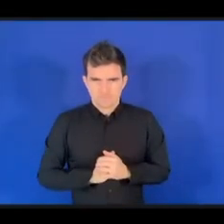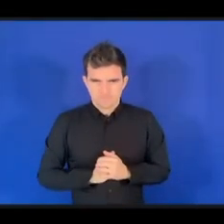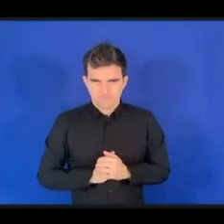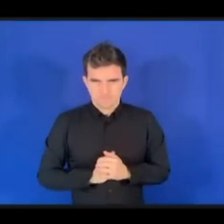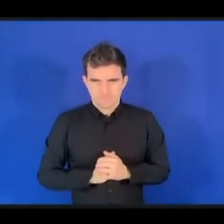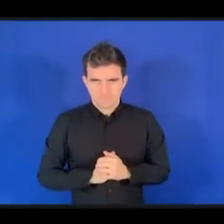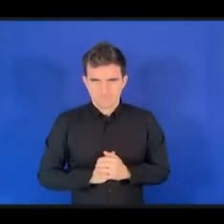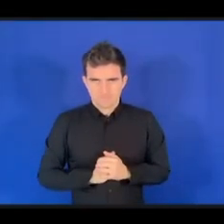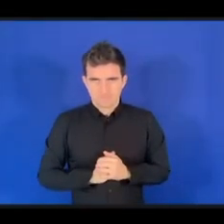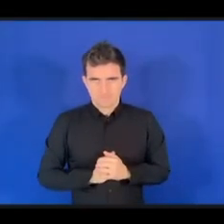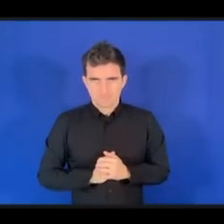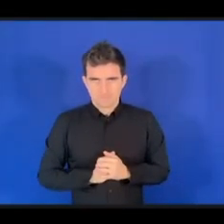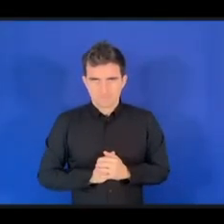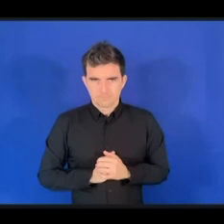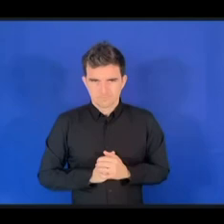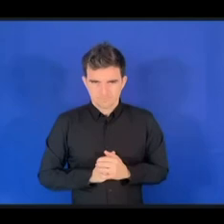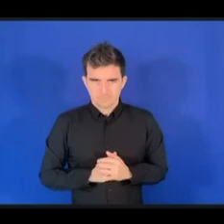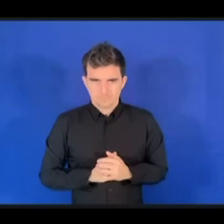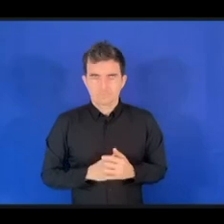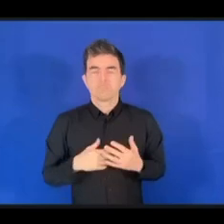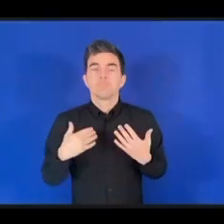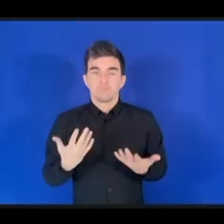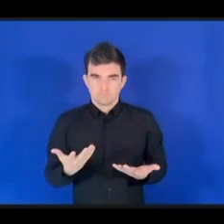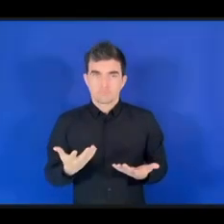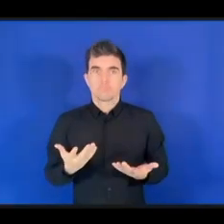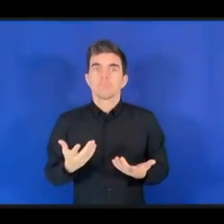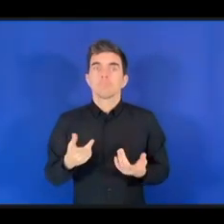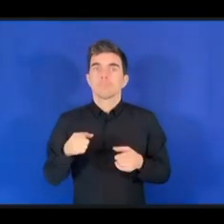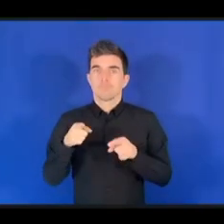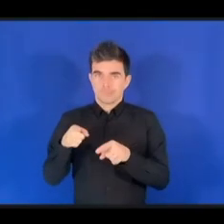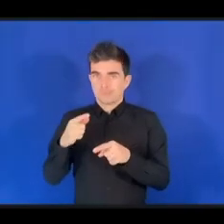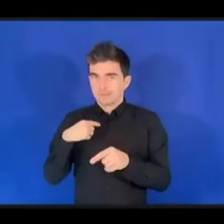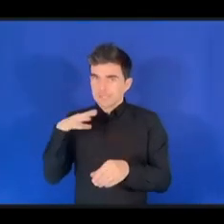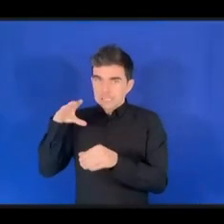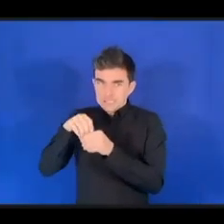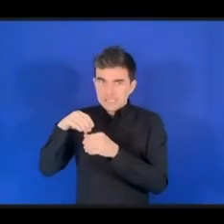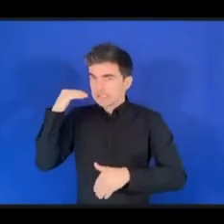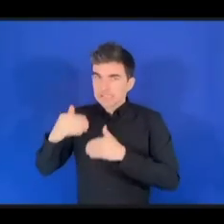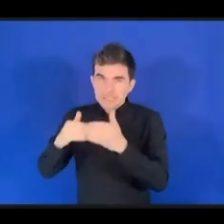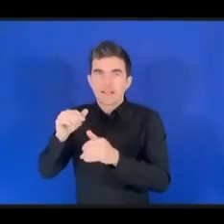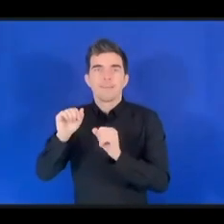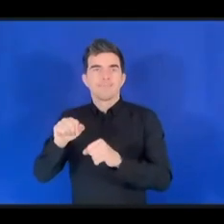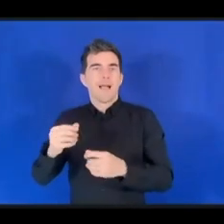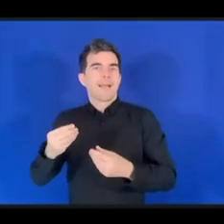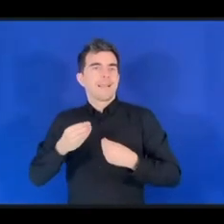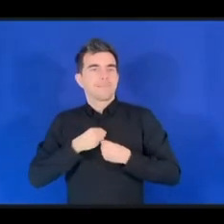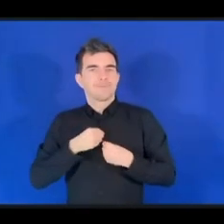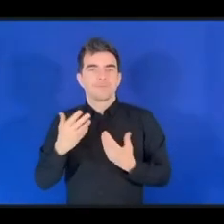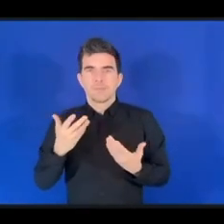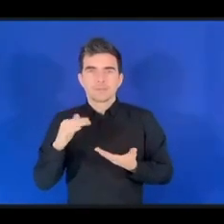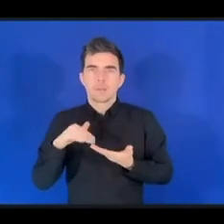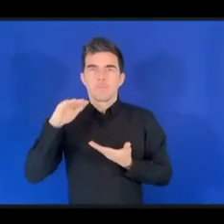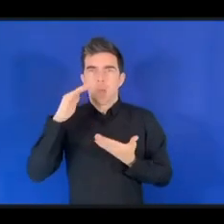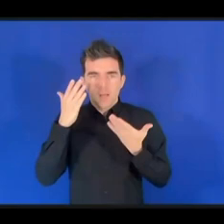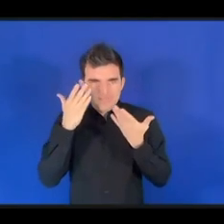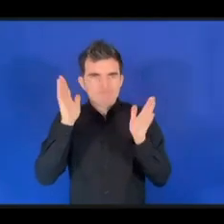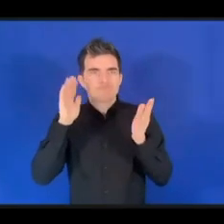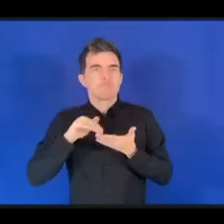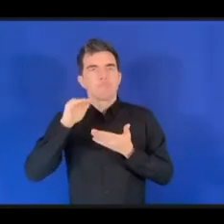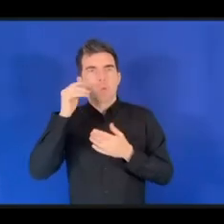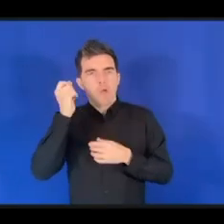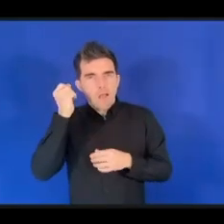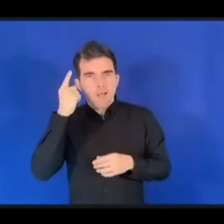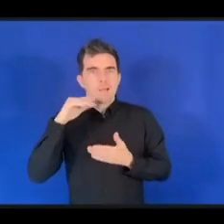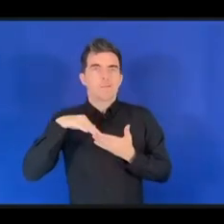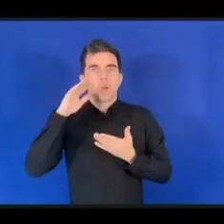而且呢 IGF 给我独特的机会扩展了我的视野，而且呢打造